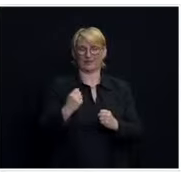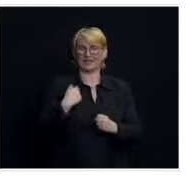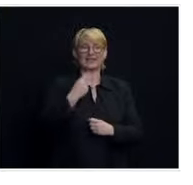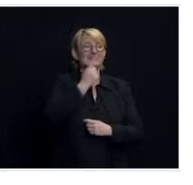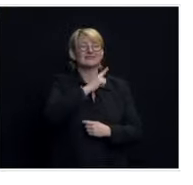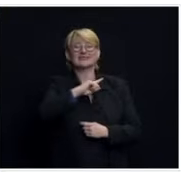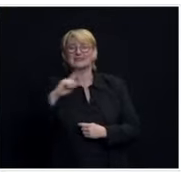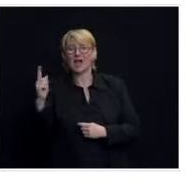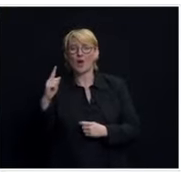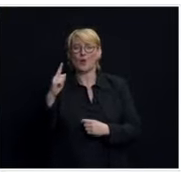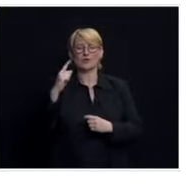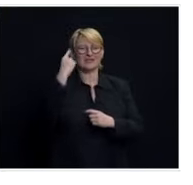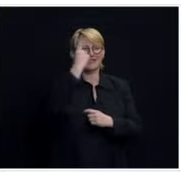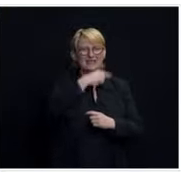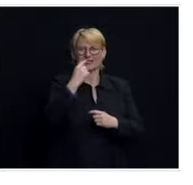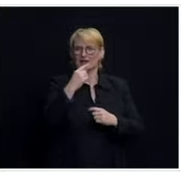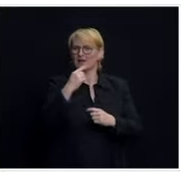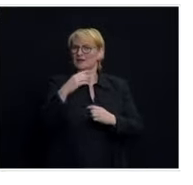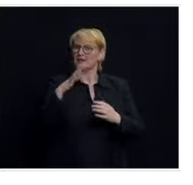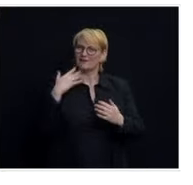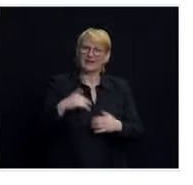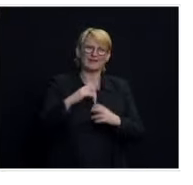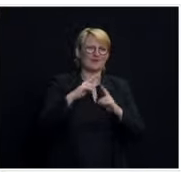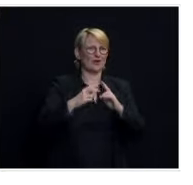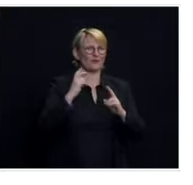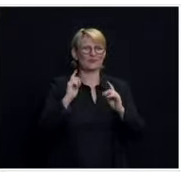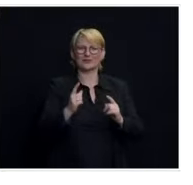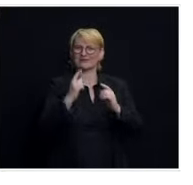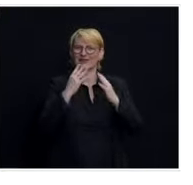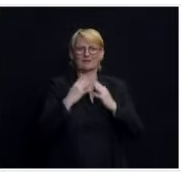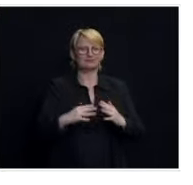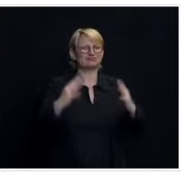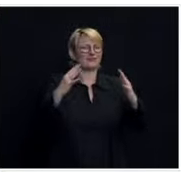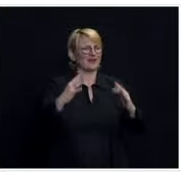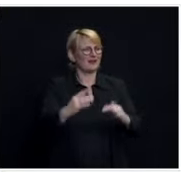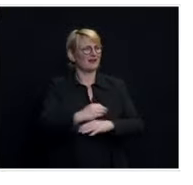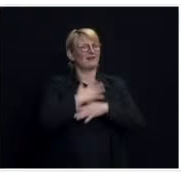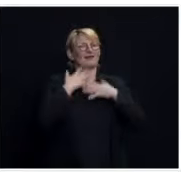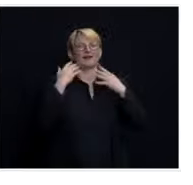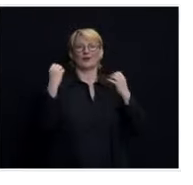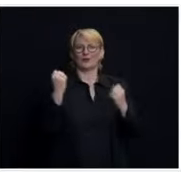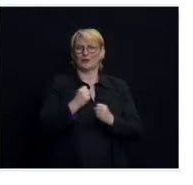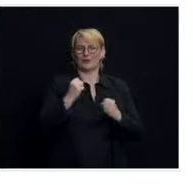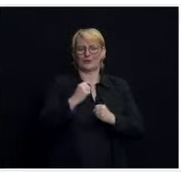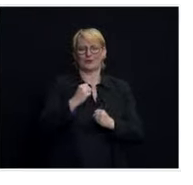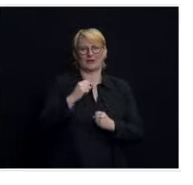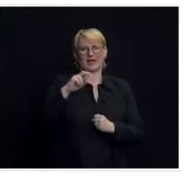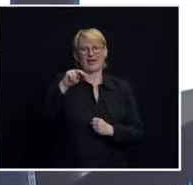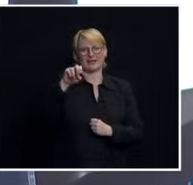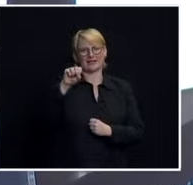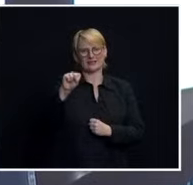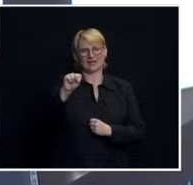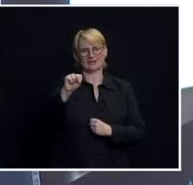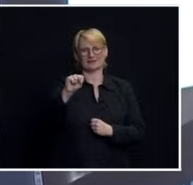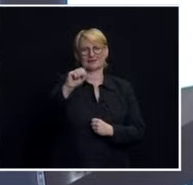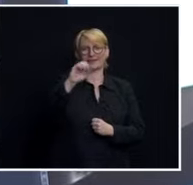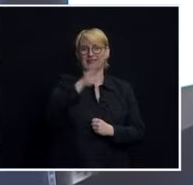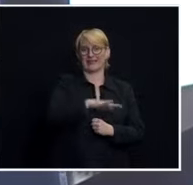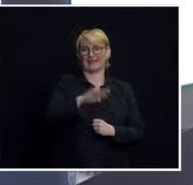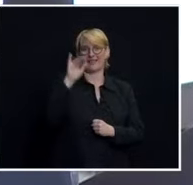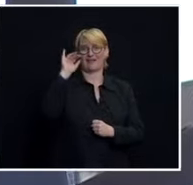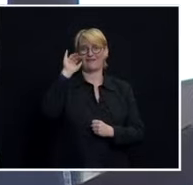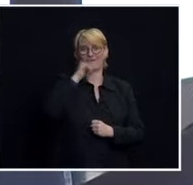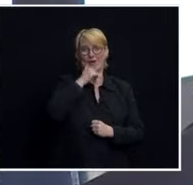wiederholen, eindrucksvoll, Sie alle heute hier zu sehen, die während der NS-Zeit der ermordeten Kinder, Frauen und